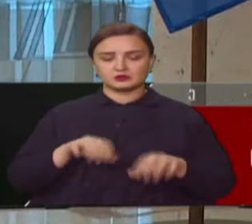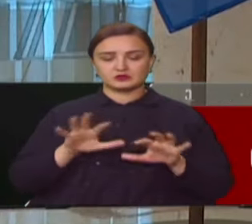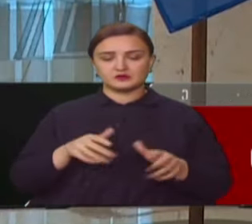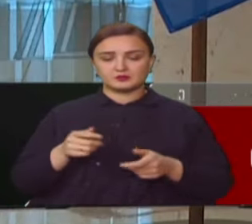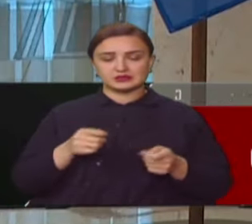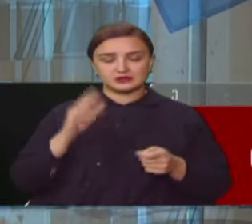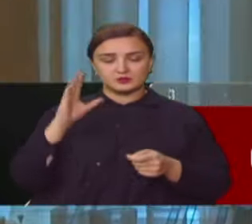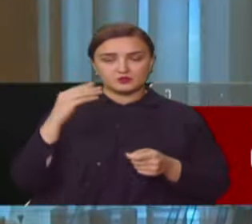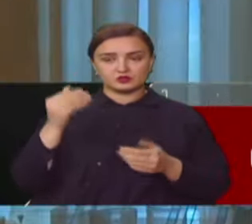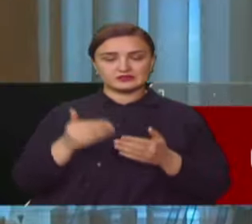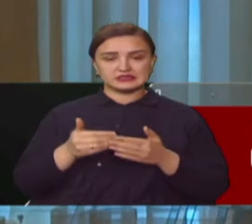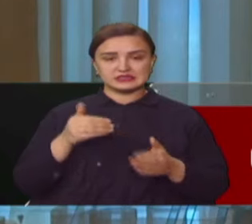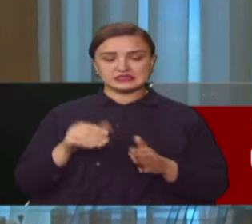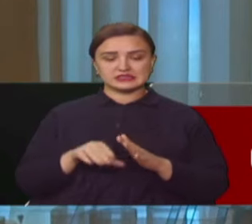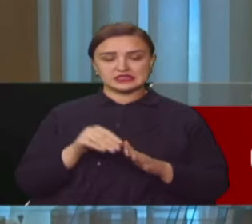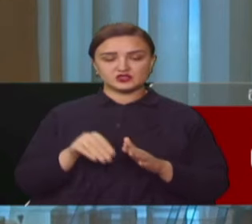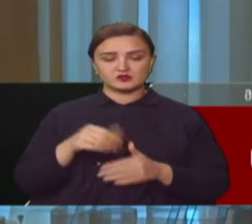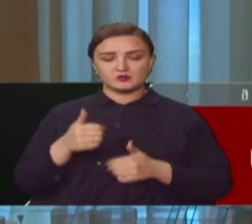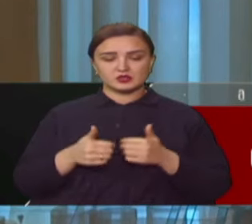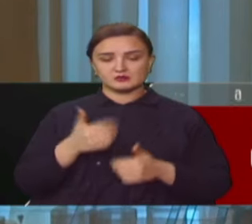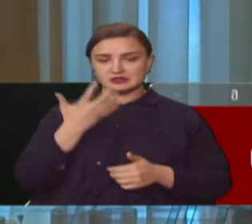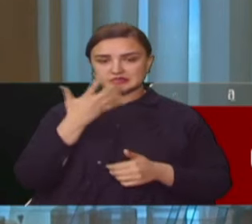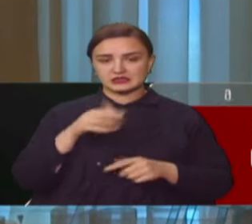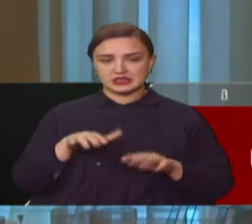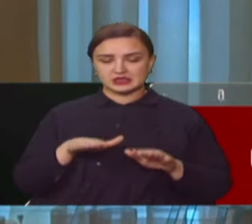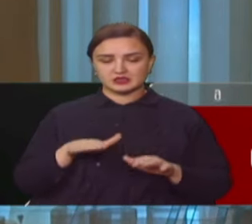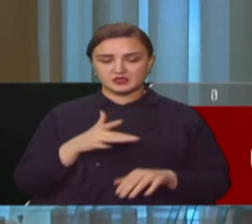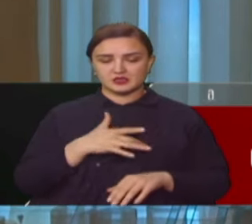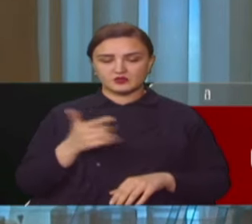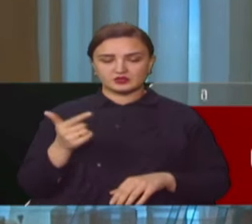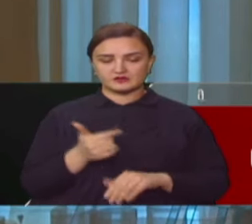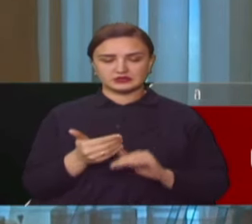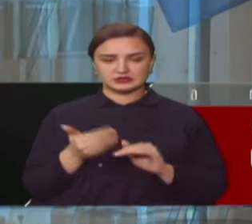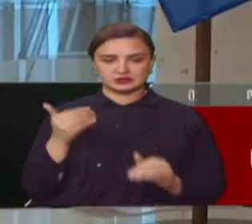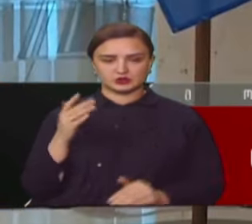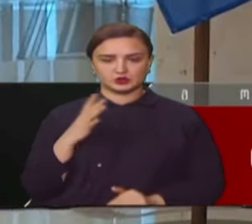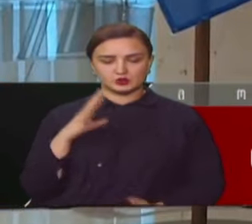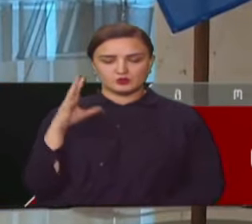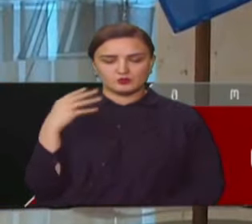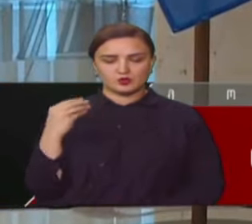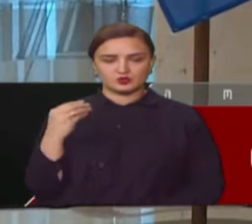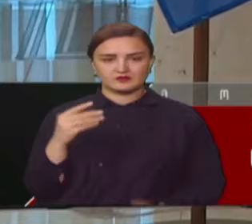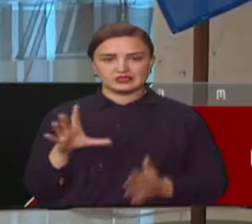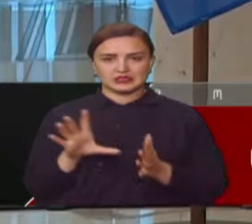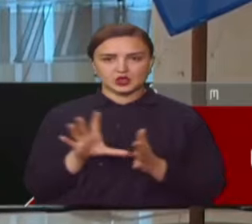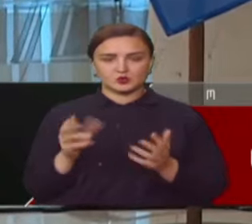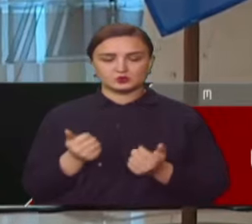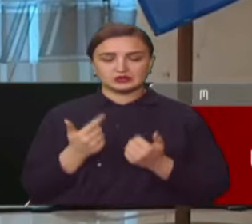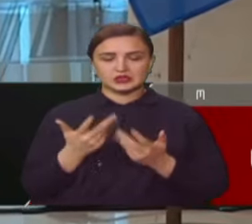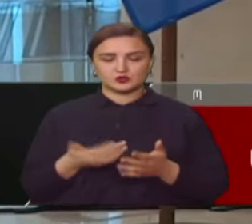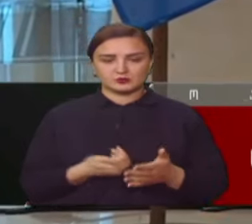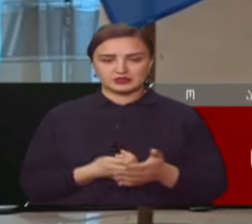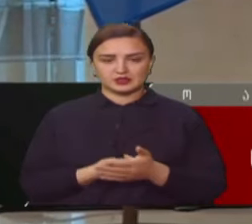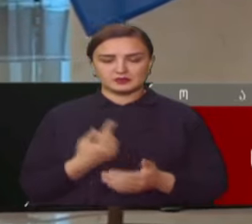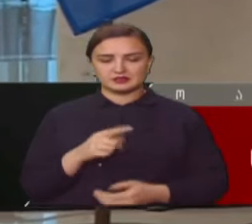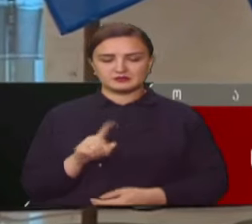și țina sa arceunu maratonis hualazet schel pazași. Da ahloibit ori cu iris ținim copevoda. Da Moldovas recordul ira odenobis dahmarebas.